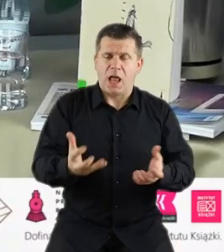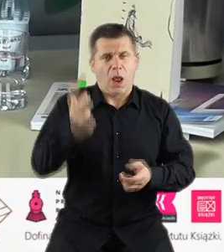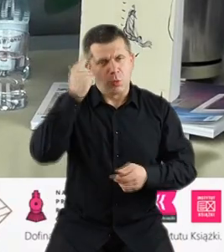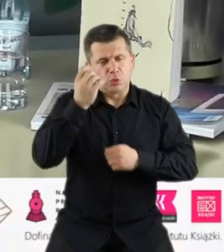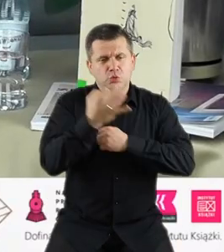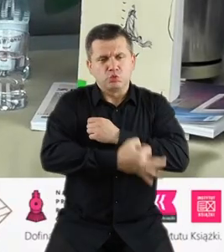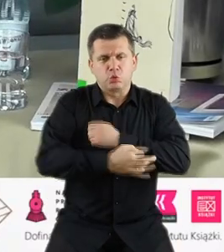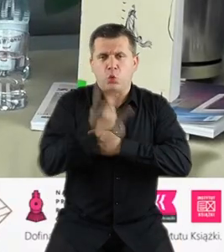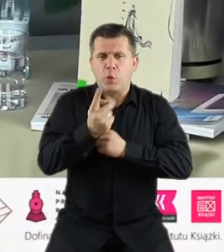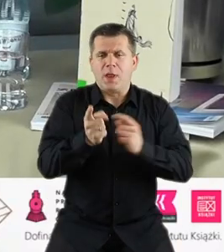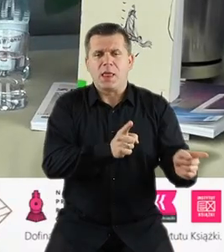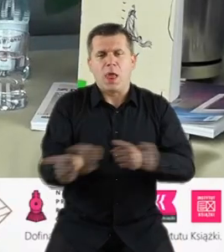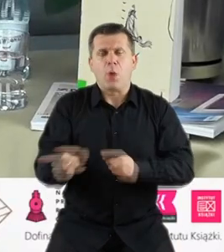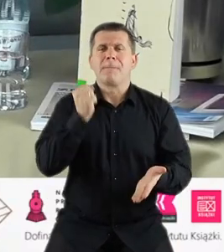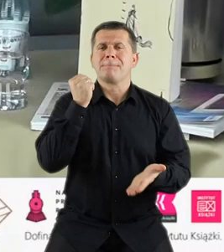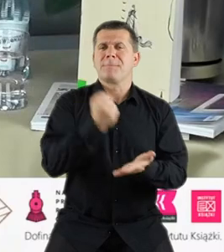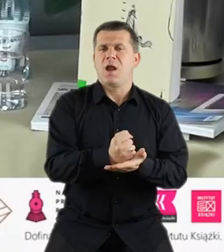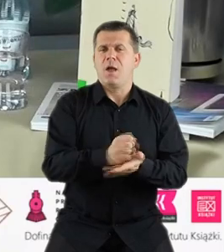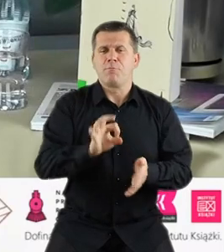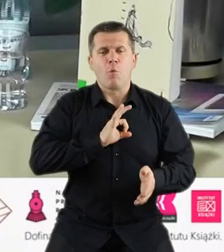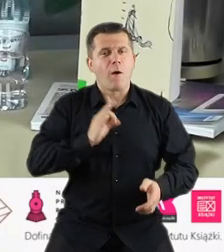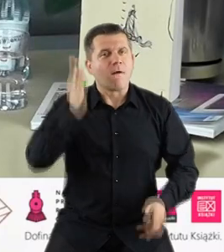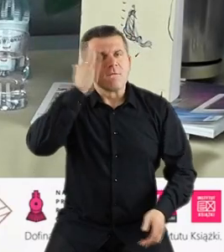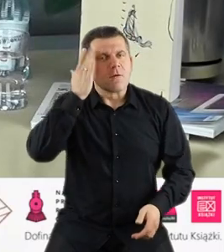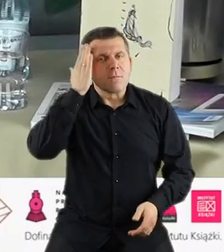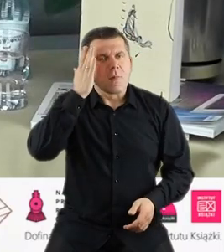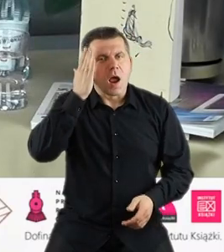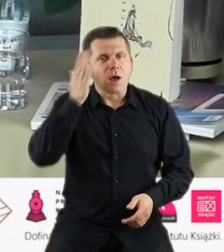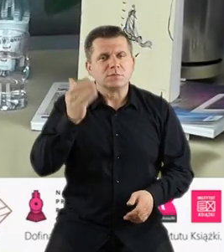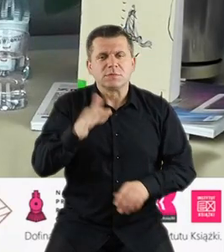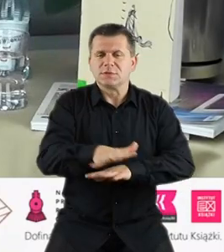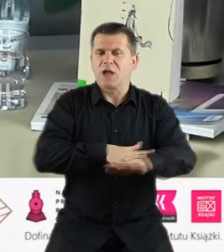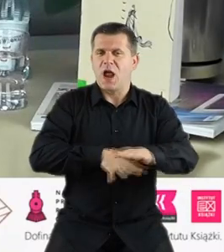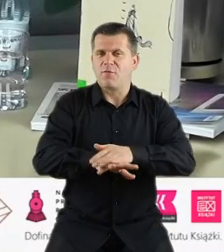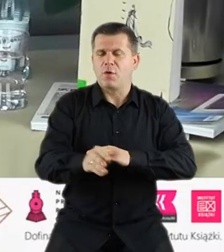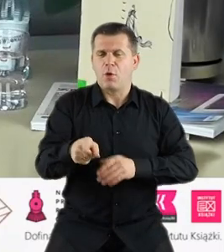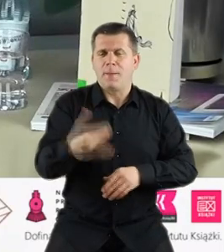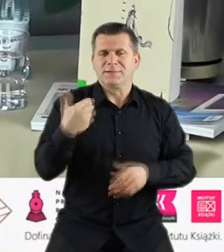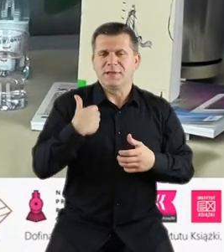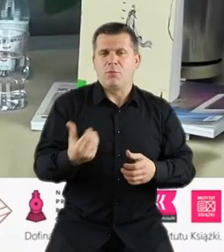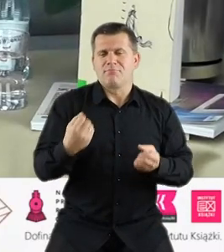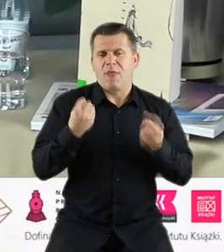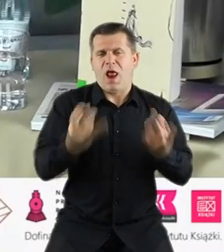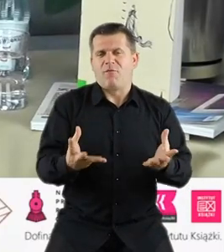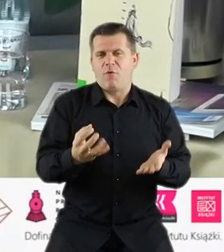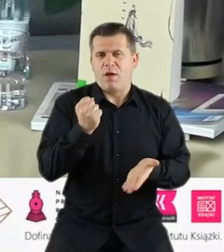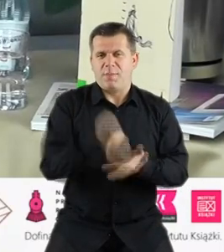drugi kierunek, właśnie prawo, bo moim wymarzonym wówczas zawodem było bycie prawniczką.